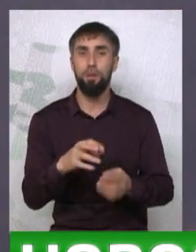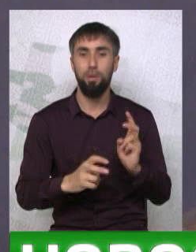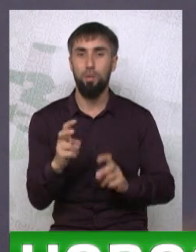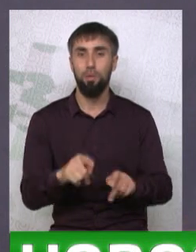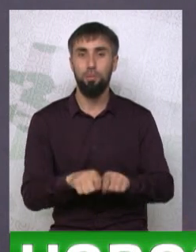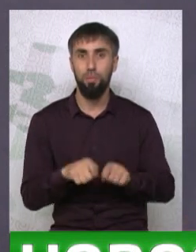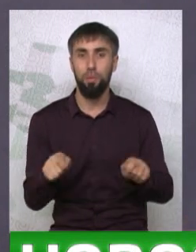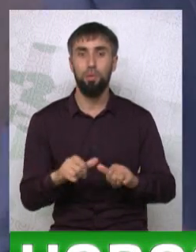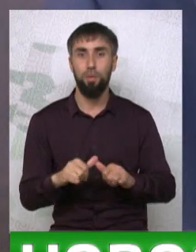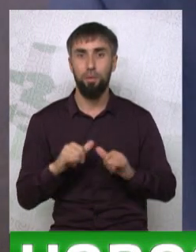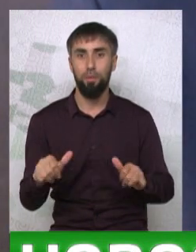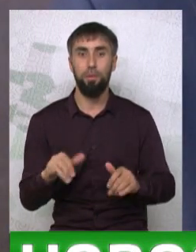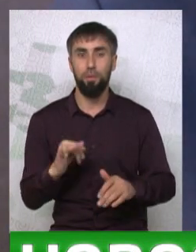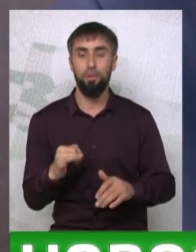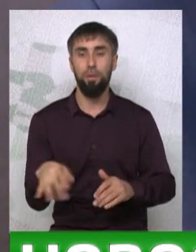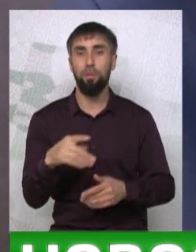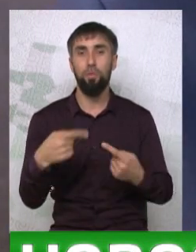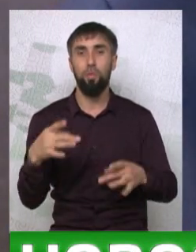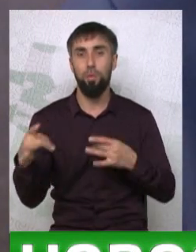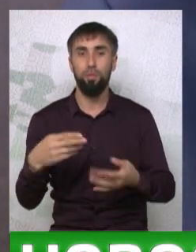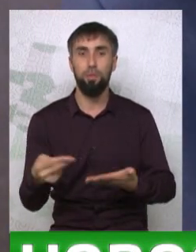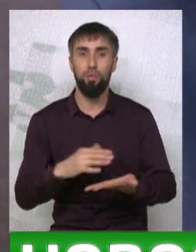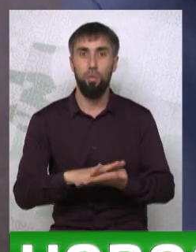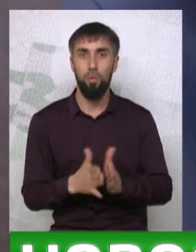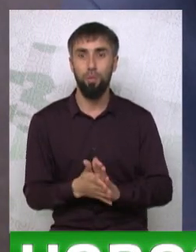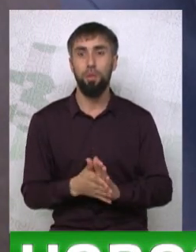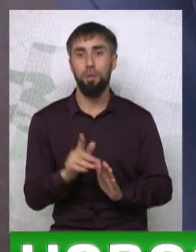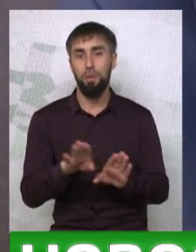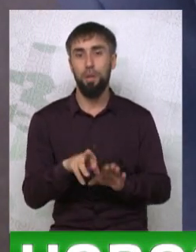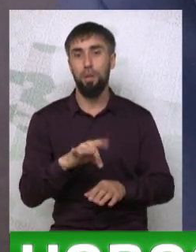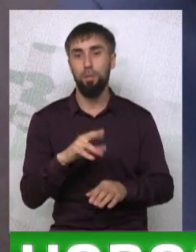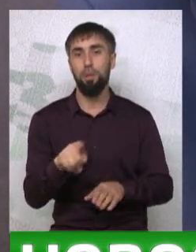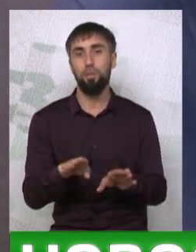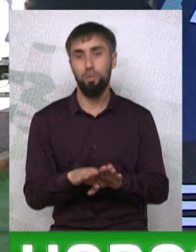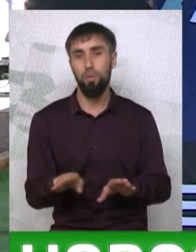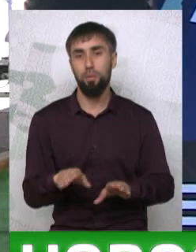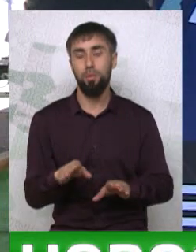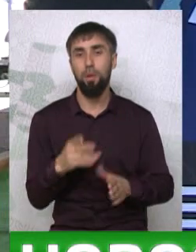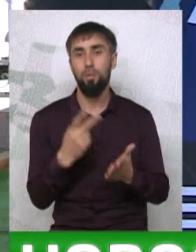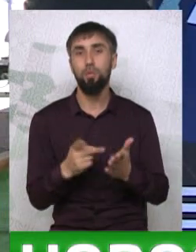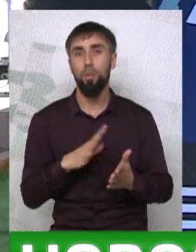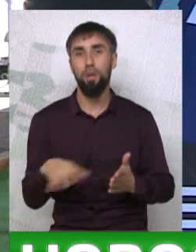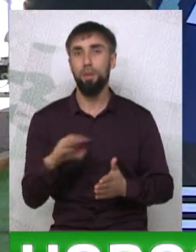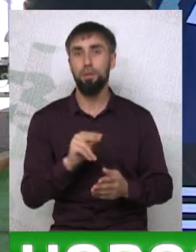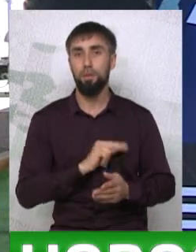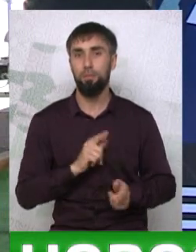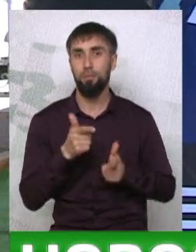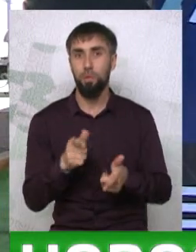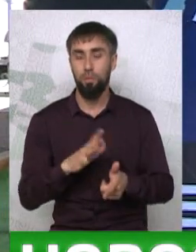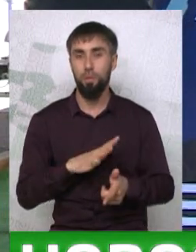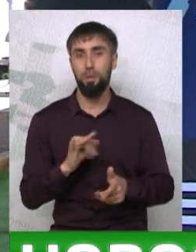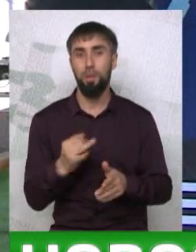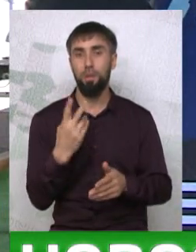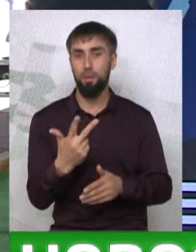предприятия, подписывают соглашения с другими субъектами. Ярмарки вакансий – тоже один из инструментов регулирования рынка труда. Такие еще